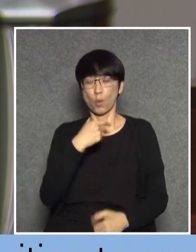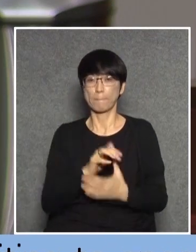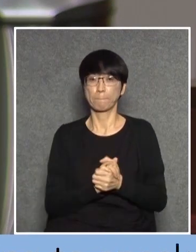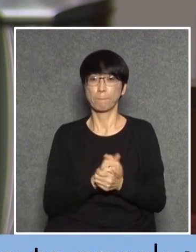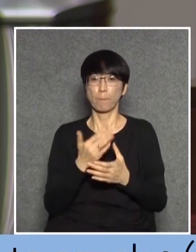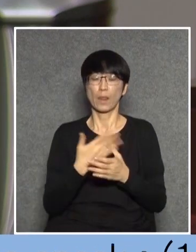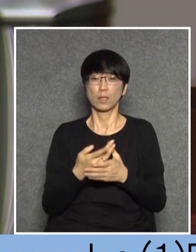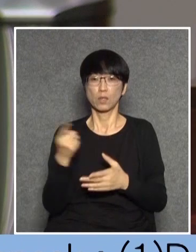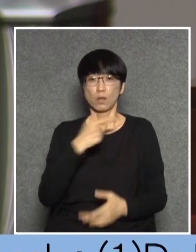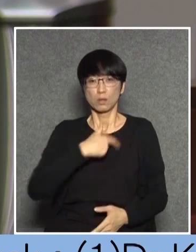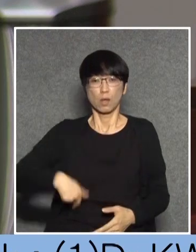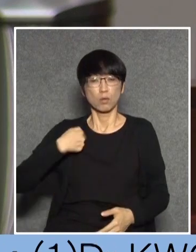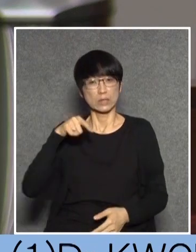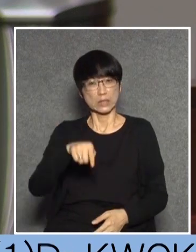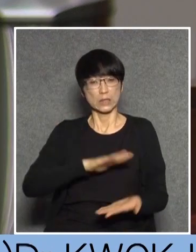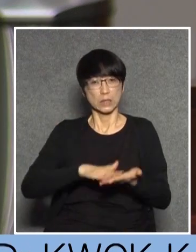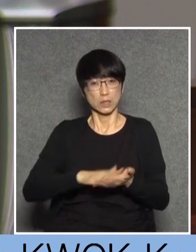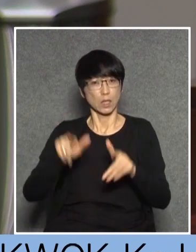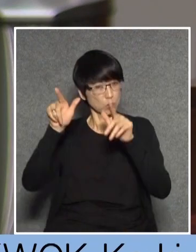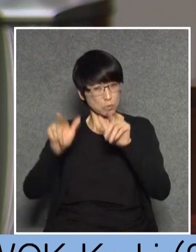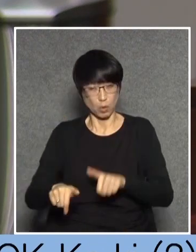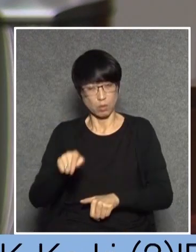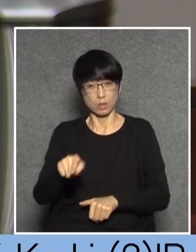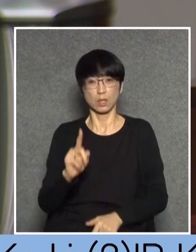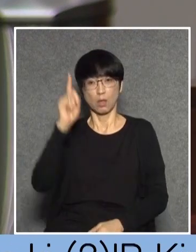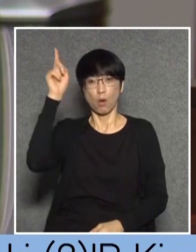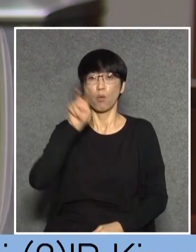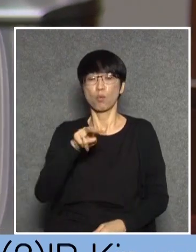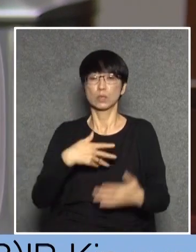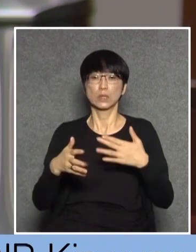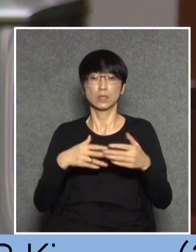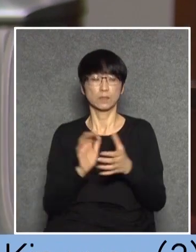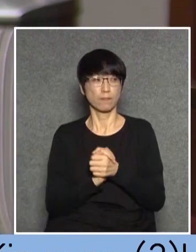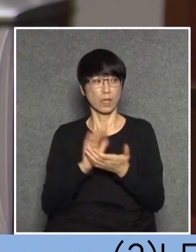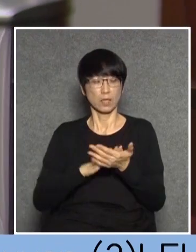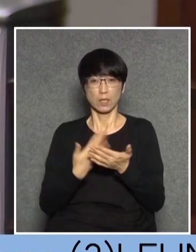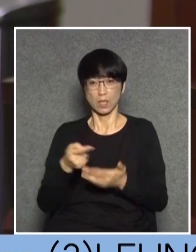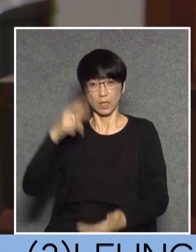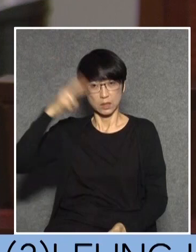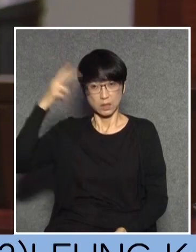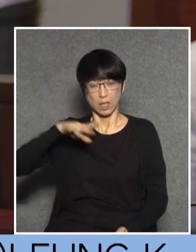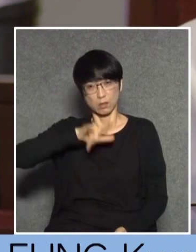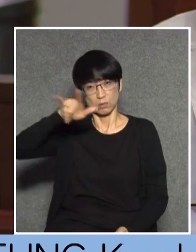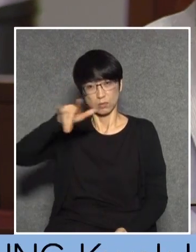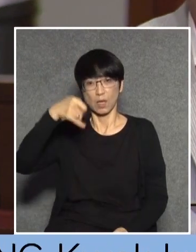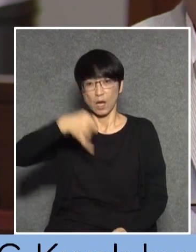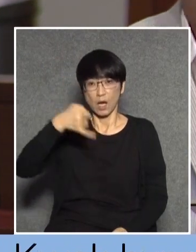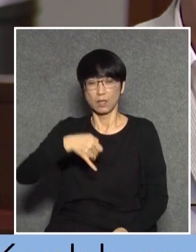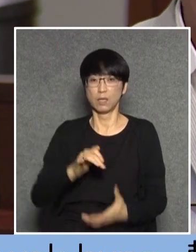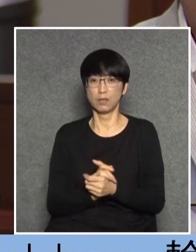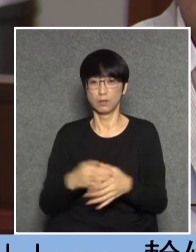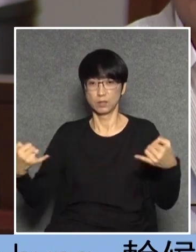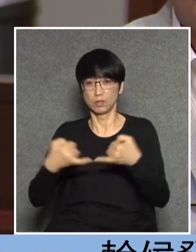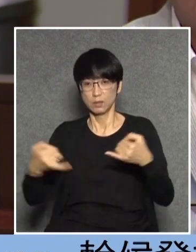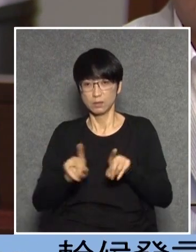他人冇我咁熟嘅 ，OK？ 關於你個空管系統，但係你有成日坐飛機啦，係咪？你下次又唔知同邊個矛盾去旅